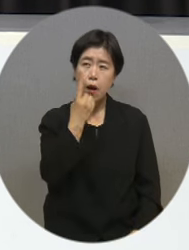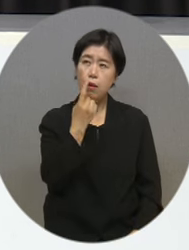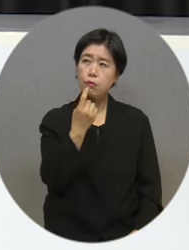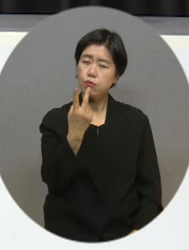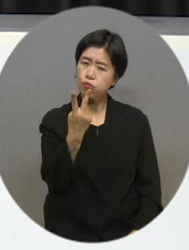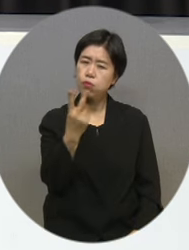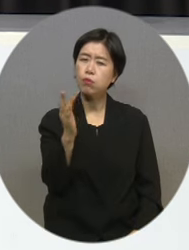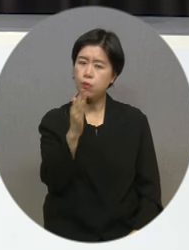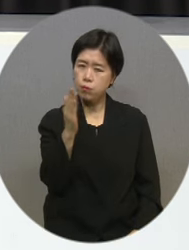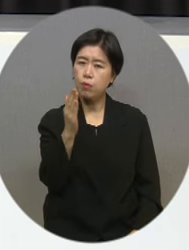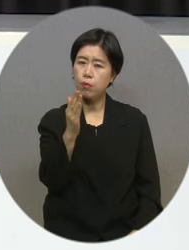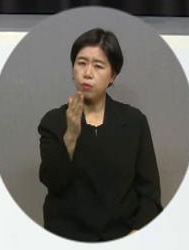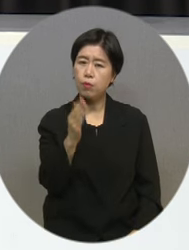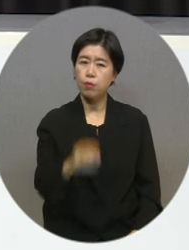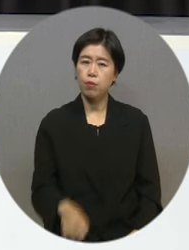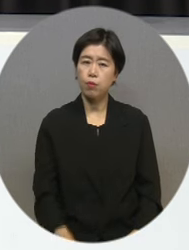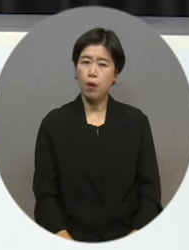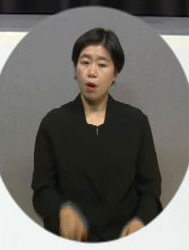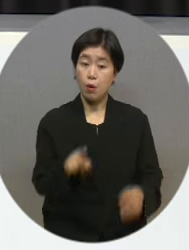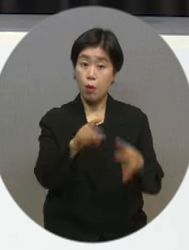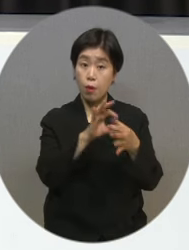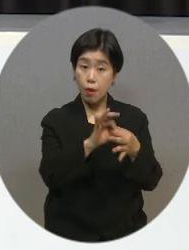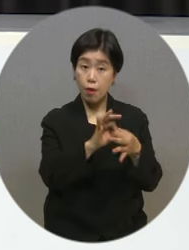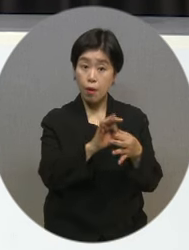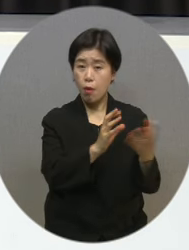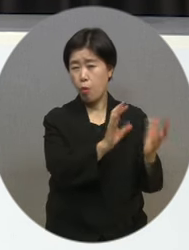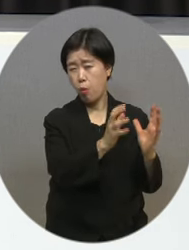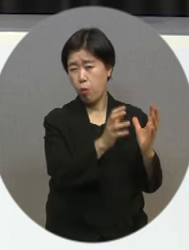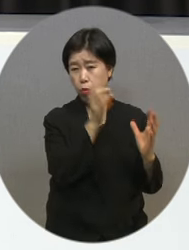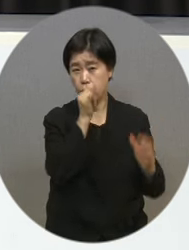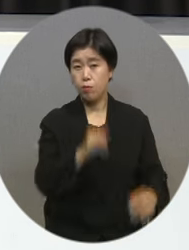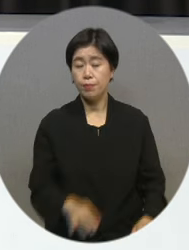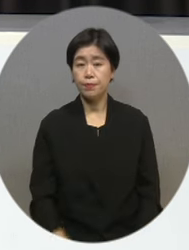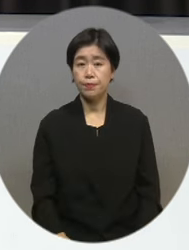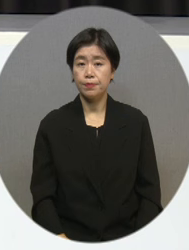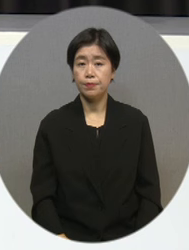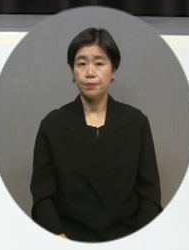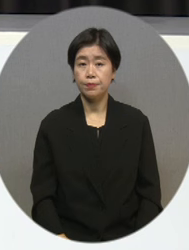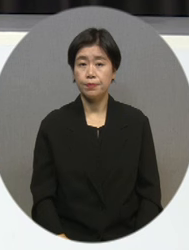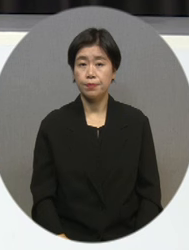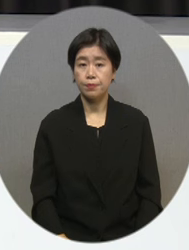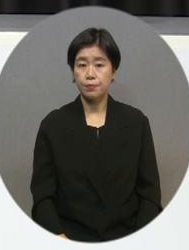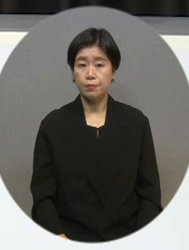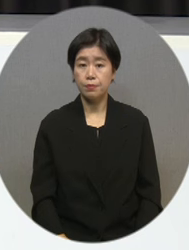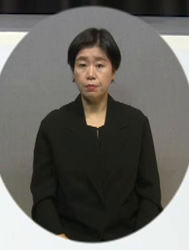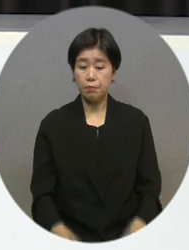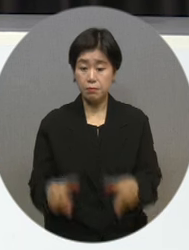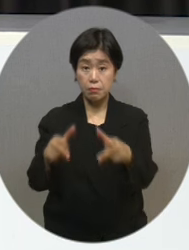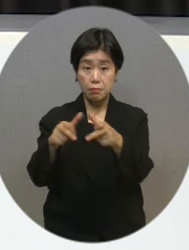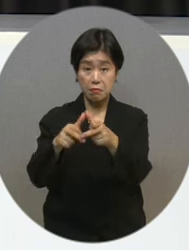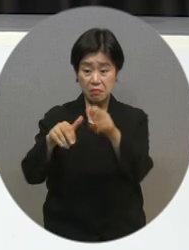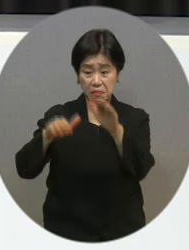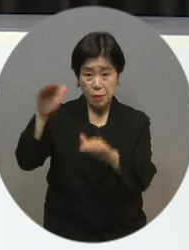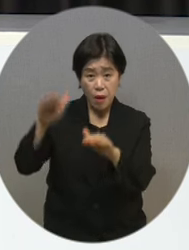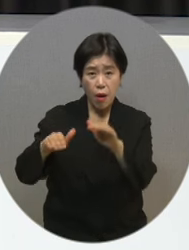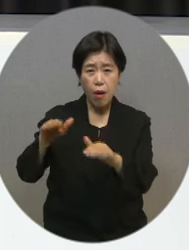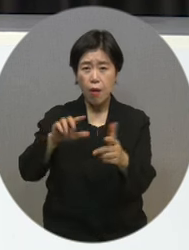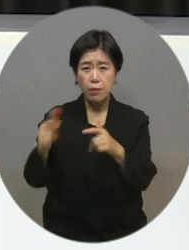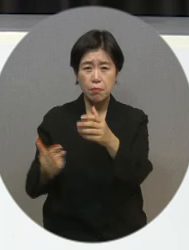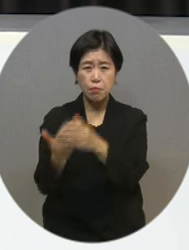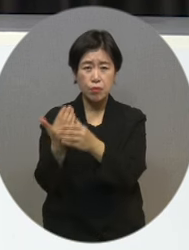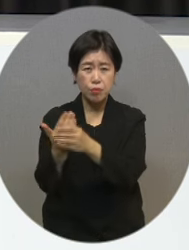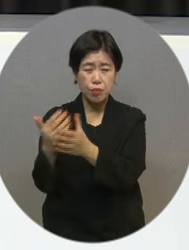번 정도 장애차별 시정기구 회의가 있고 전원위가 있고 이러는데 한 달에 수백 건의 장애인 차별 사건들이